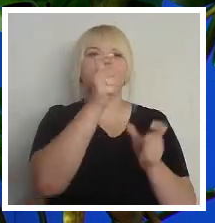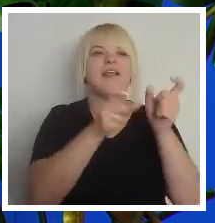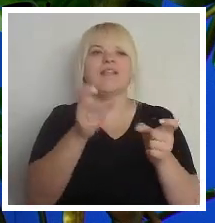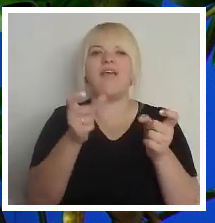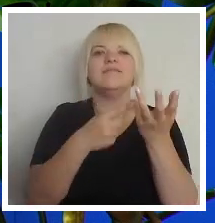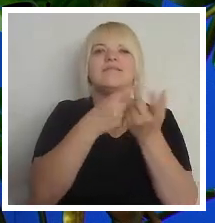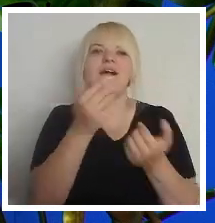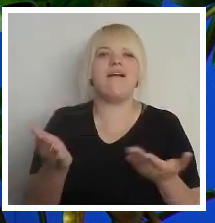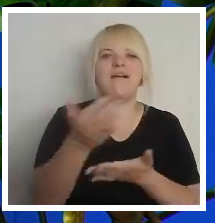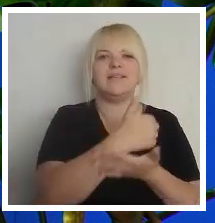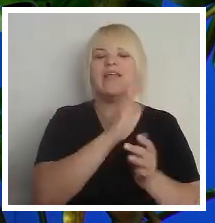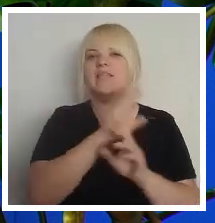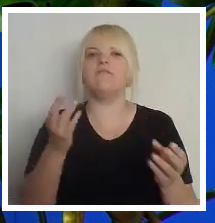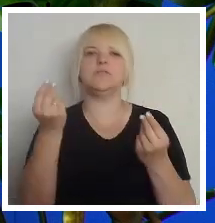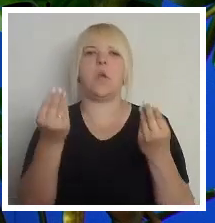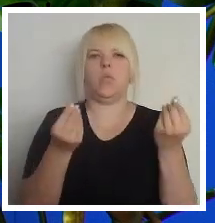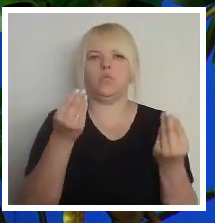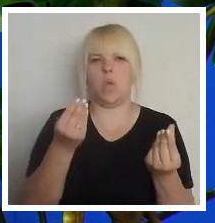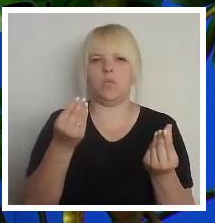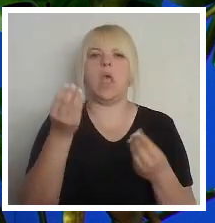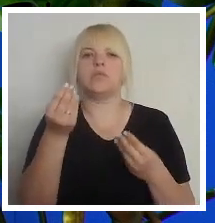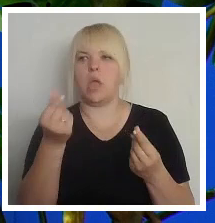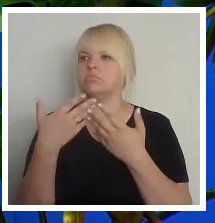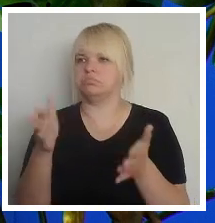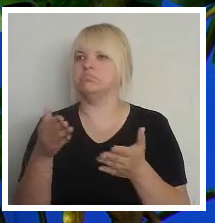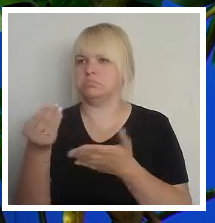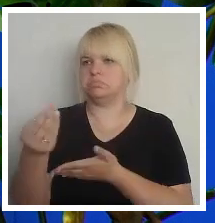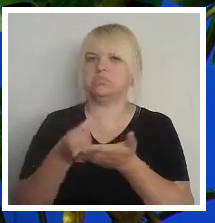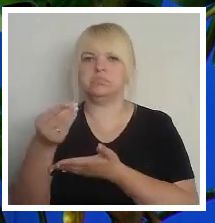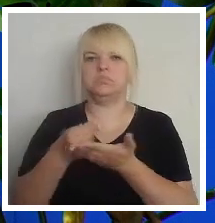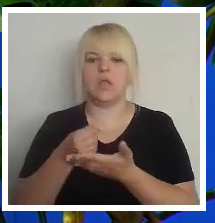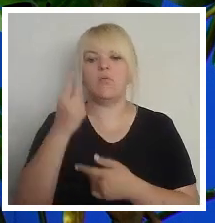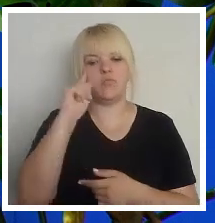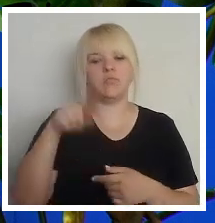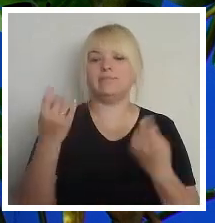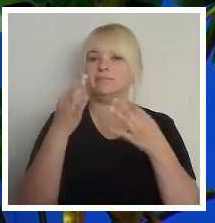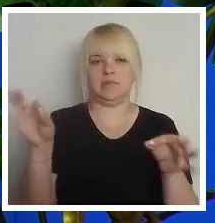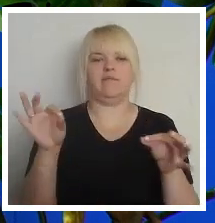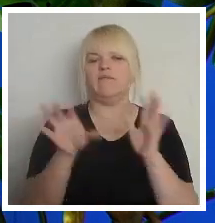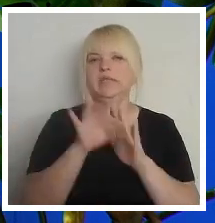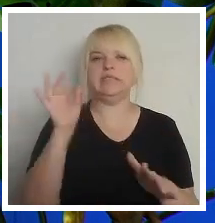jo maciņi un maciņu atvēršana, protams, ir izvēles jautājums un brīvis izvēles jautājums, bet